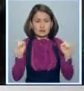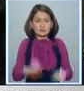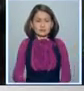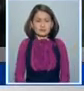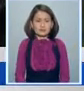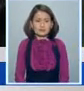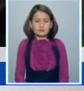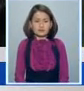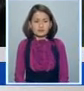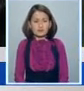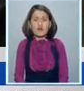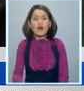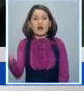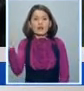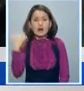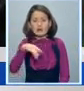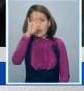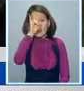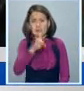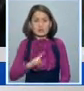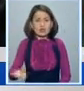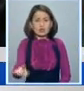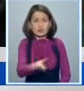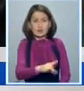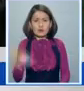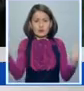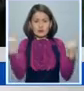Күдікті ойлардың бәрінің сейілген,